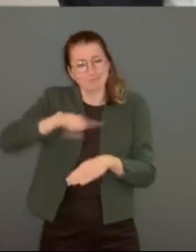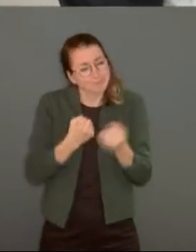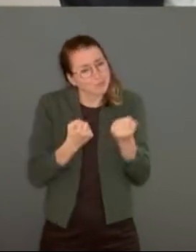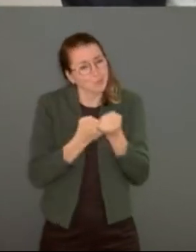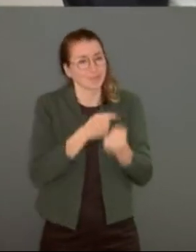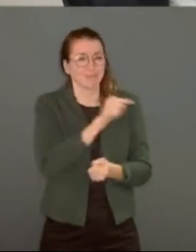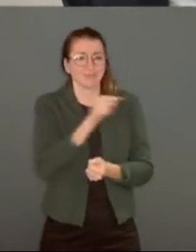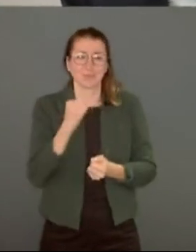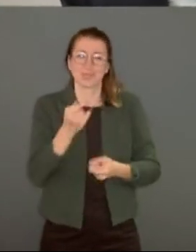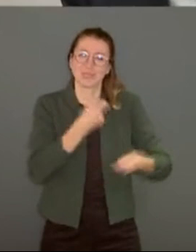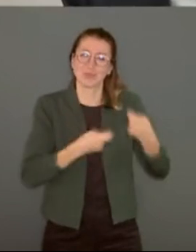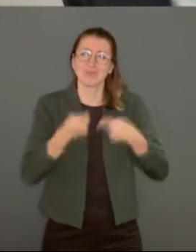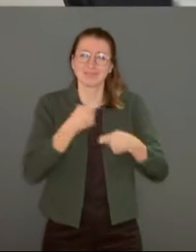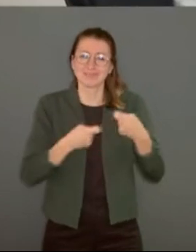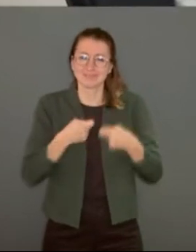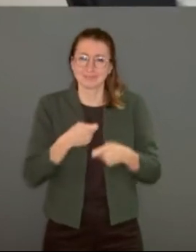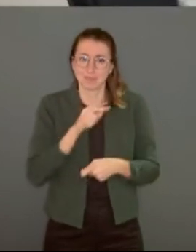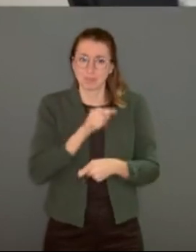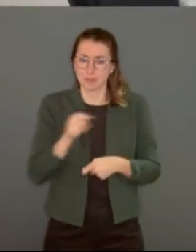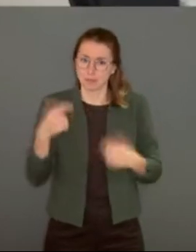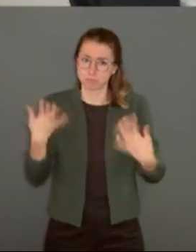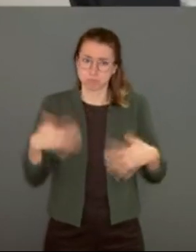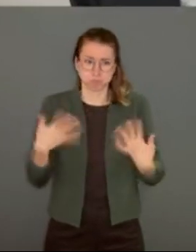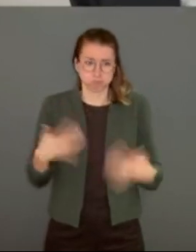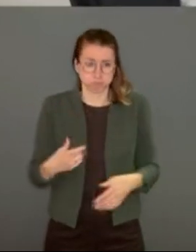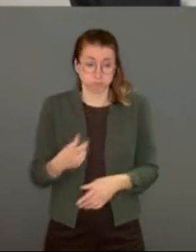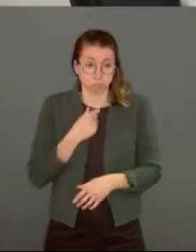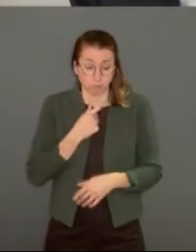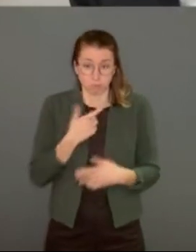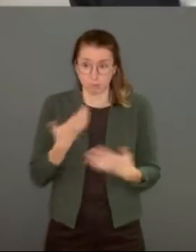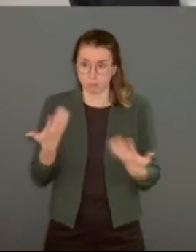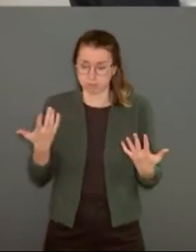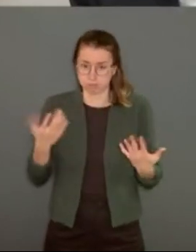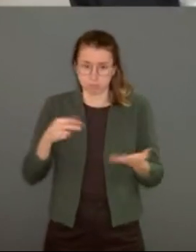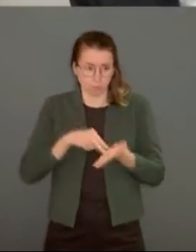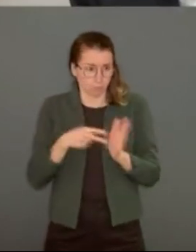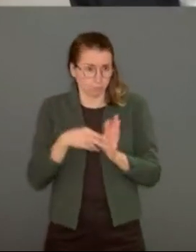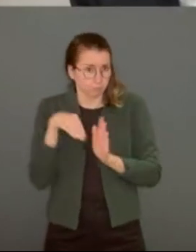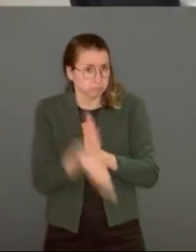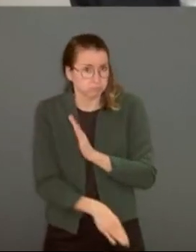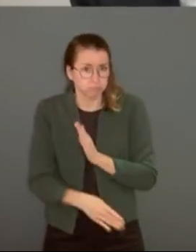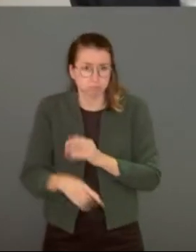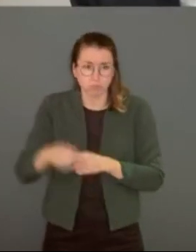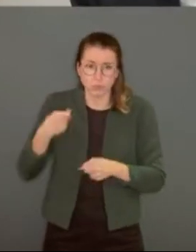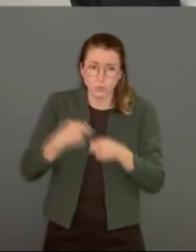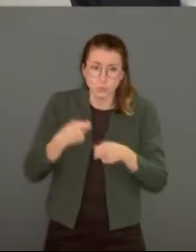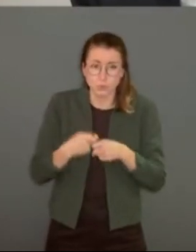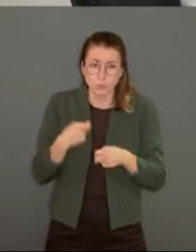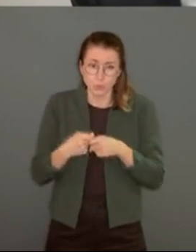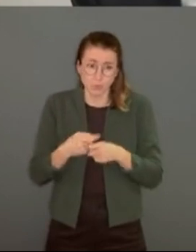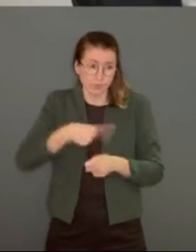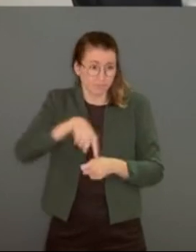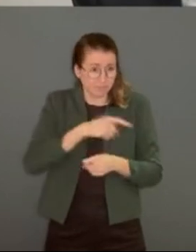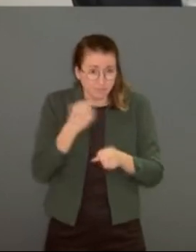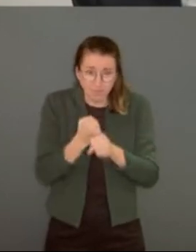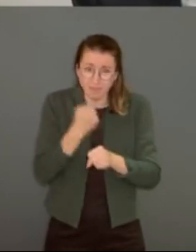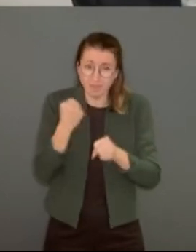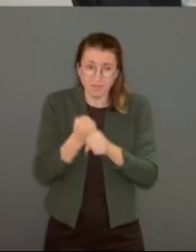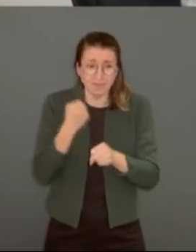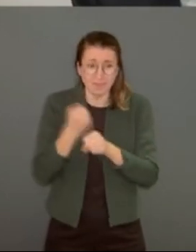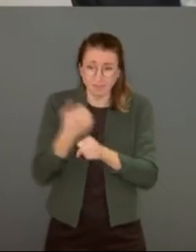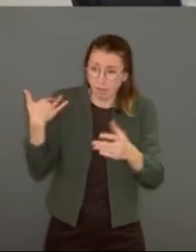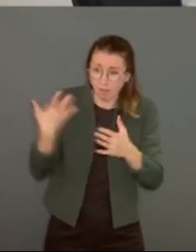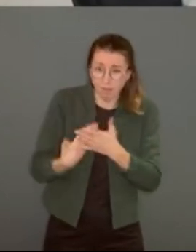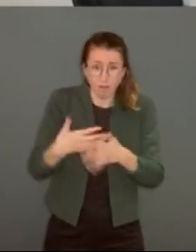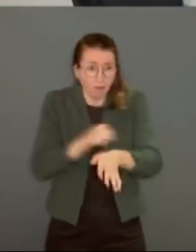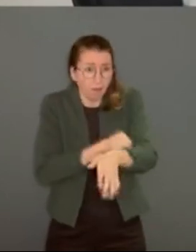sont frappés aujourd'hui, mais qui sont encore là pour nous livrer, pour nous donner leurs services et leur talent et leurs dons. Voilà. Donc achetez des